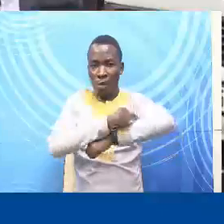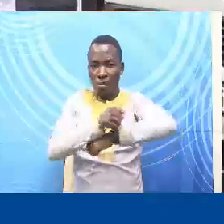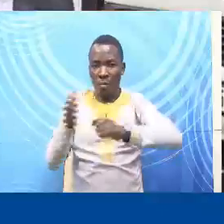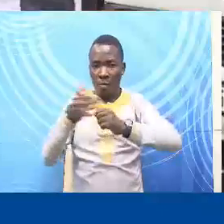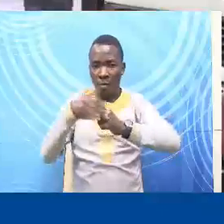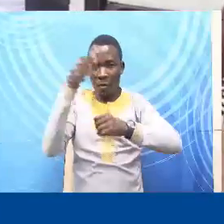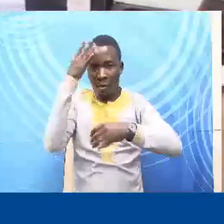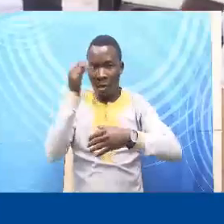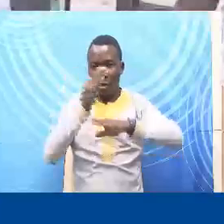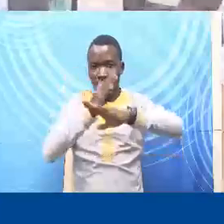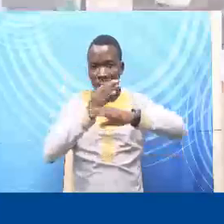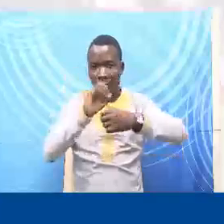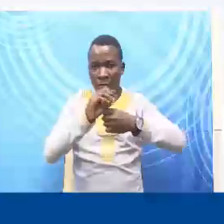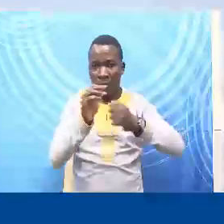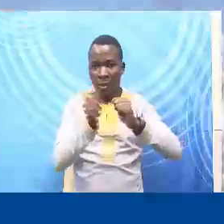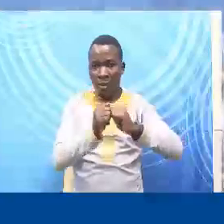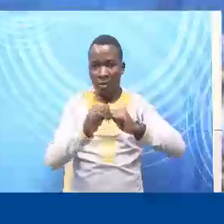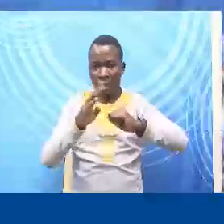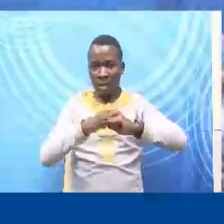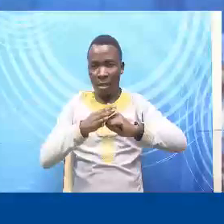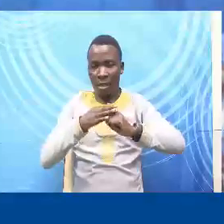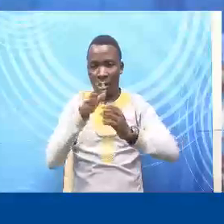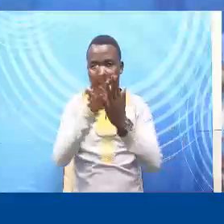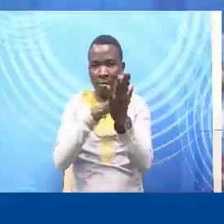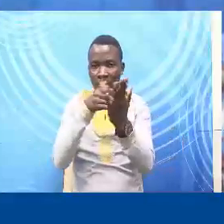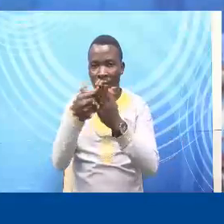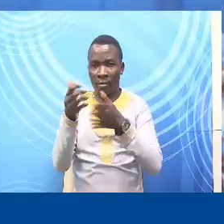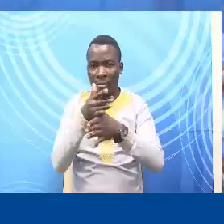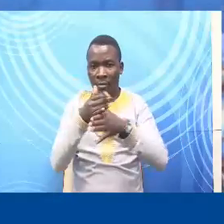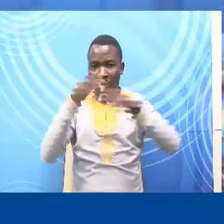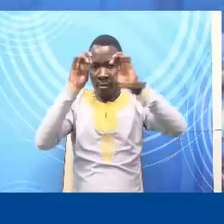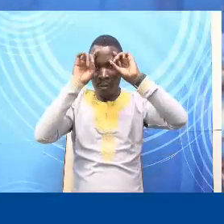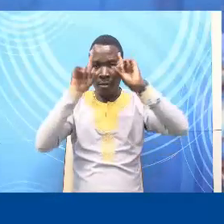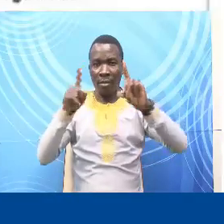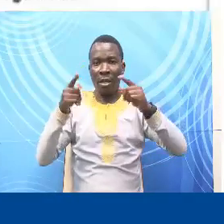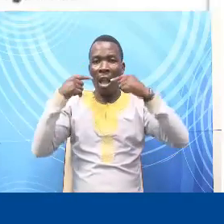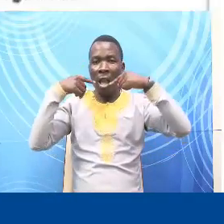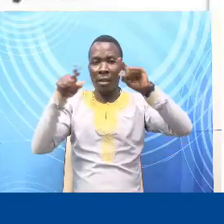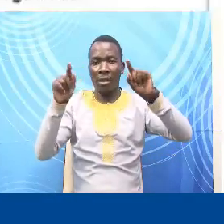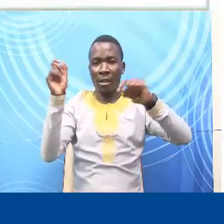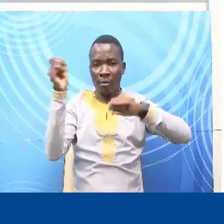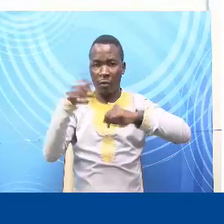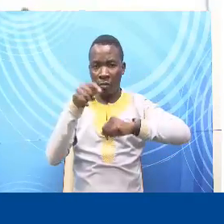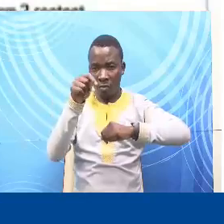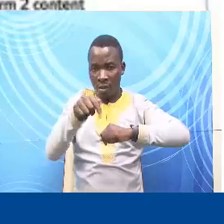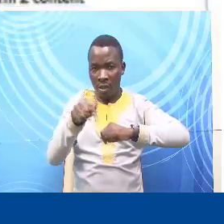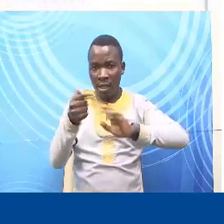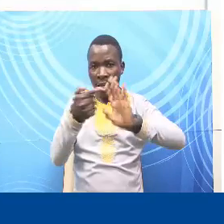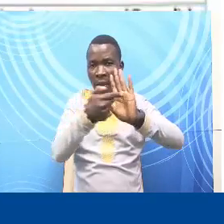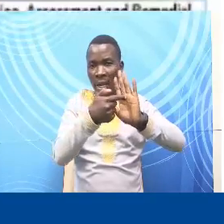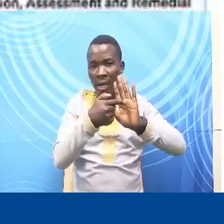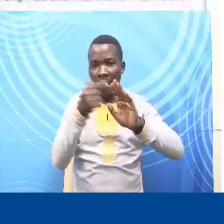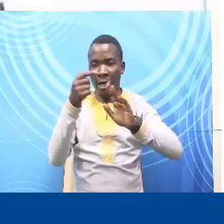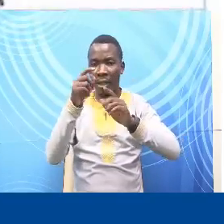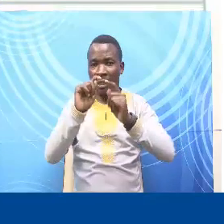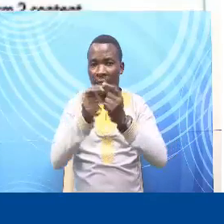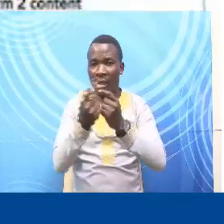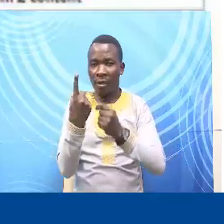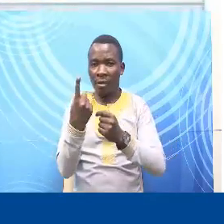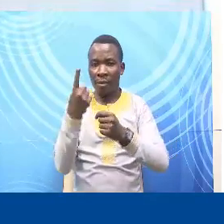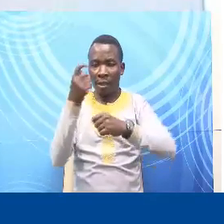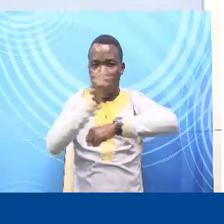cya COVID-19 mu ngenga bihe ministeri y'uburezi yasohoye muri uko kwezi yagaragazaga yuko igihembwe cya mbere